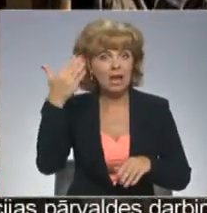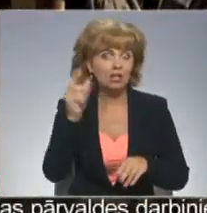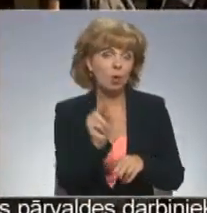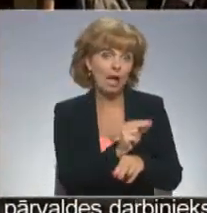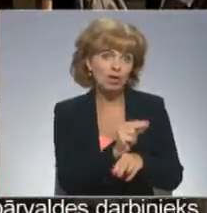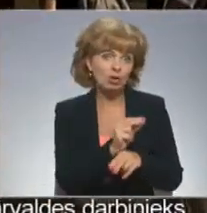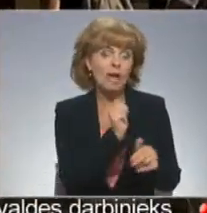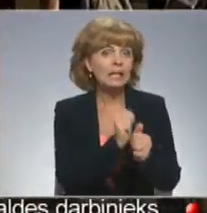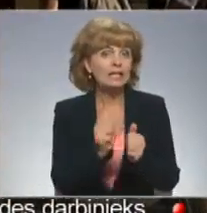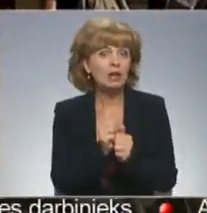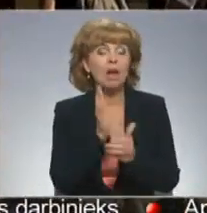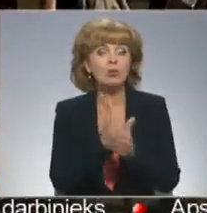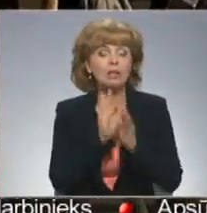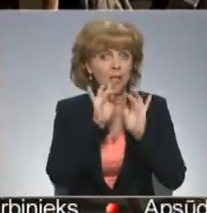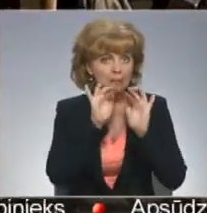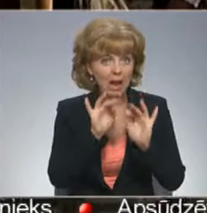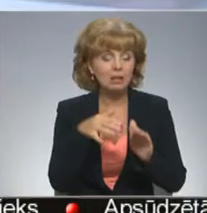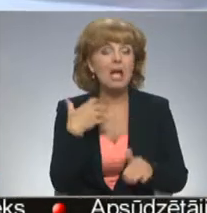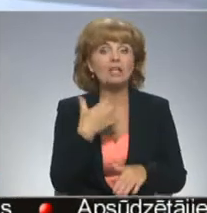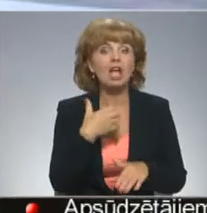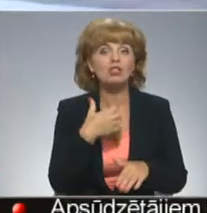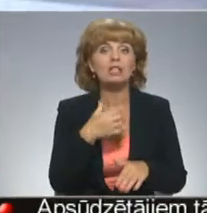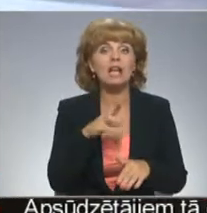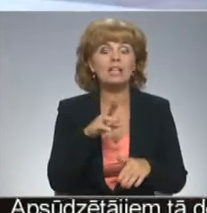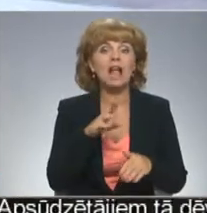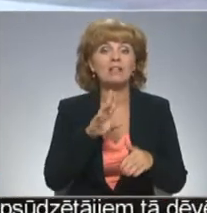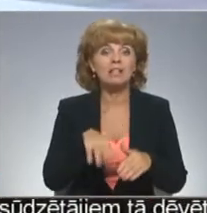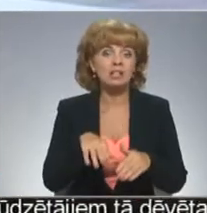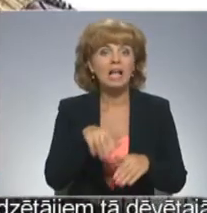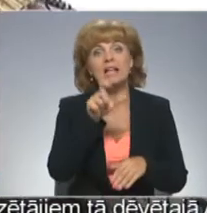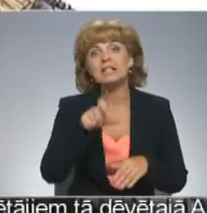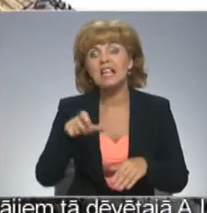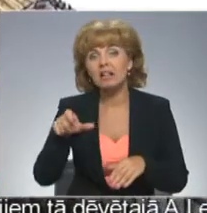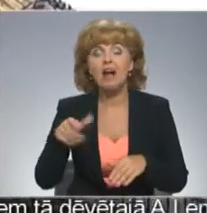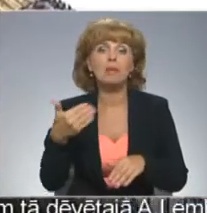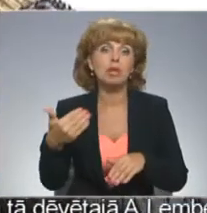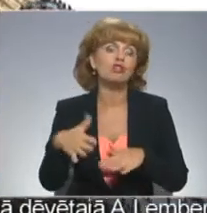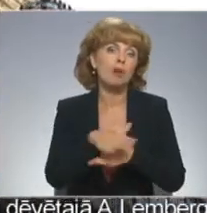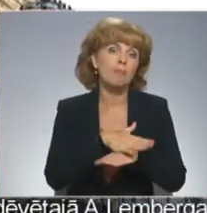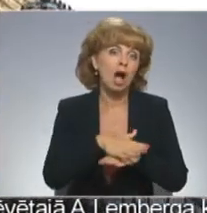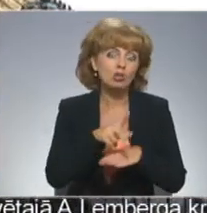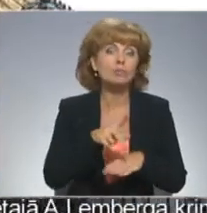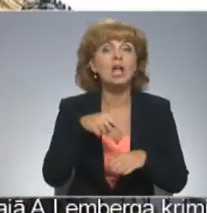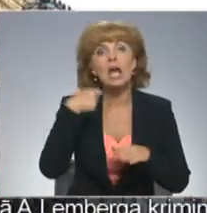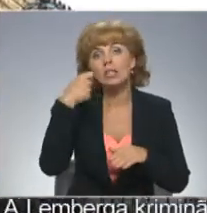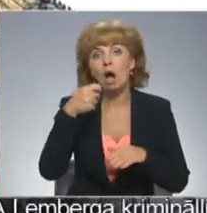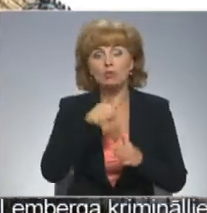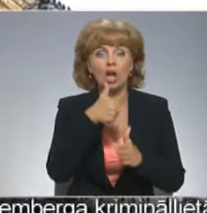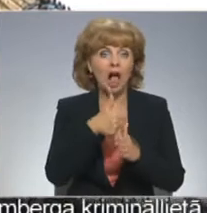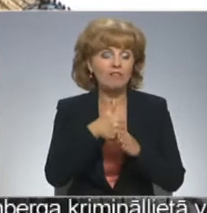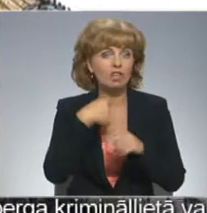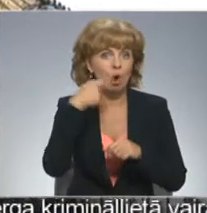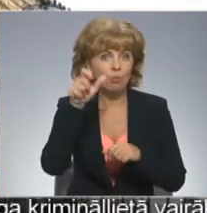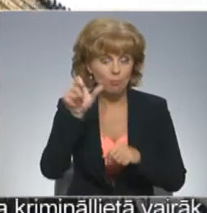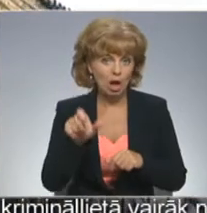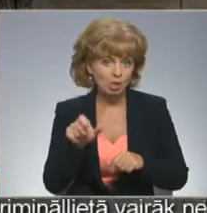tāpēc intensīvi vēl tiek meklēt arī nepieciešamie rekvizīti un cilvēki masu skatiem. Ar gandarījumu filmas tapšanu uzņēmies tās galvenais operators